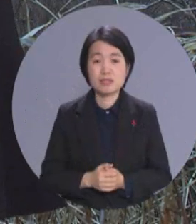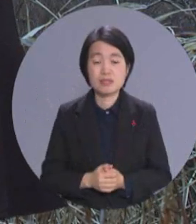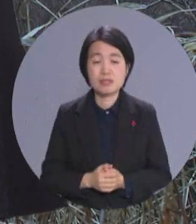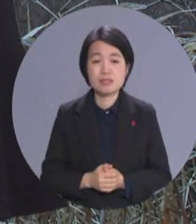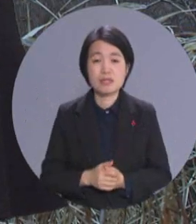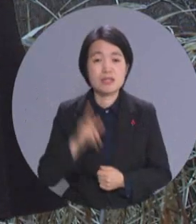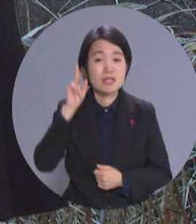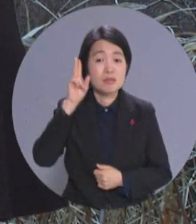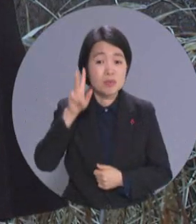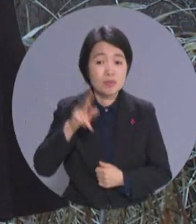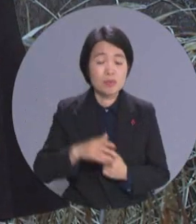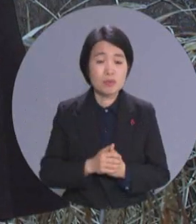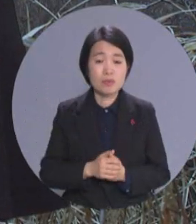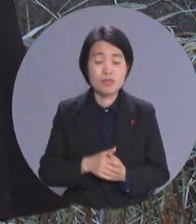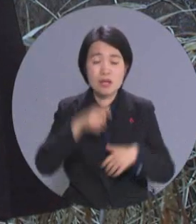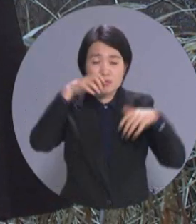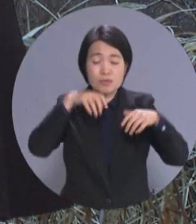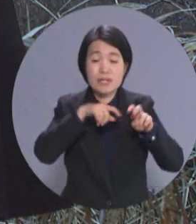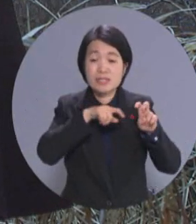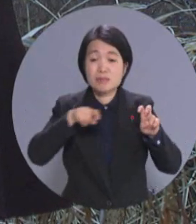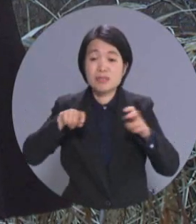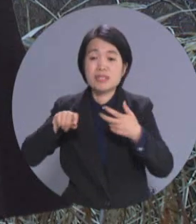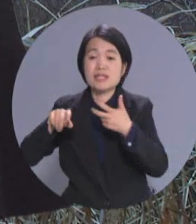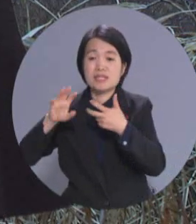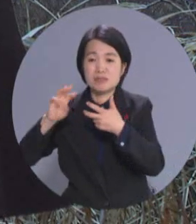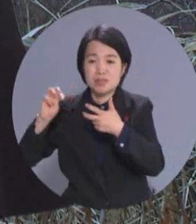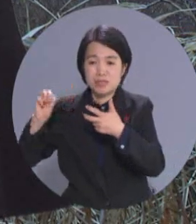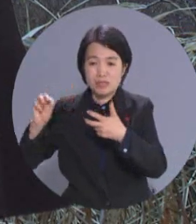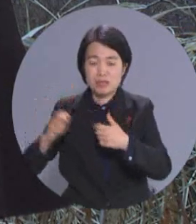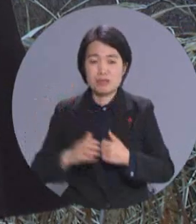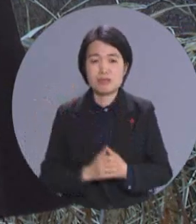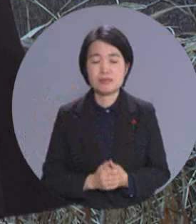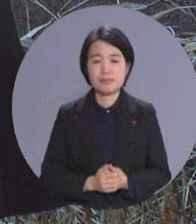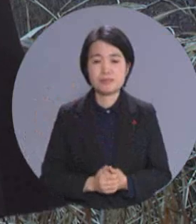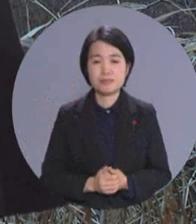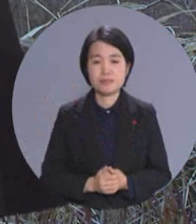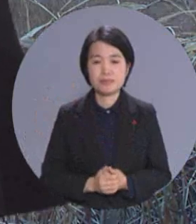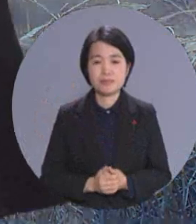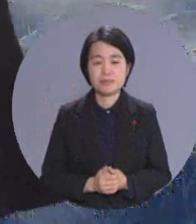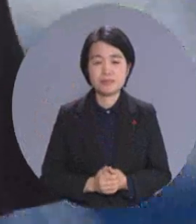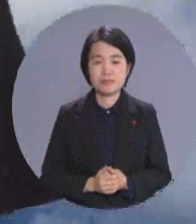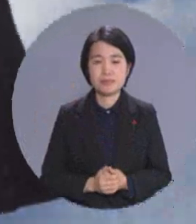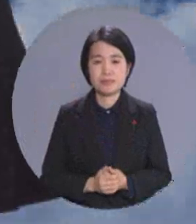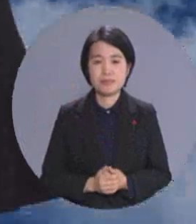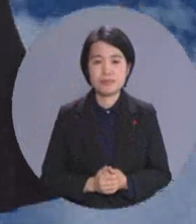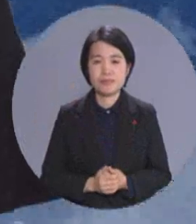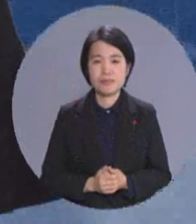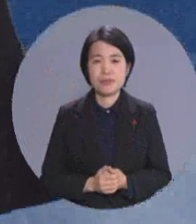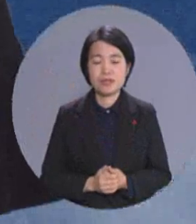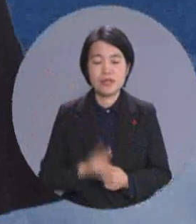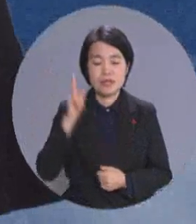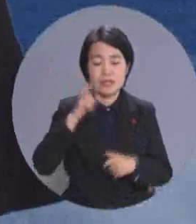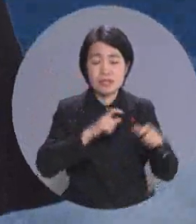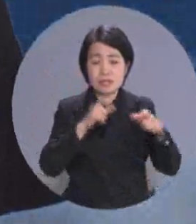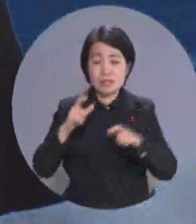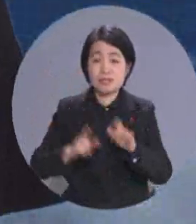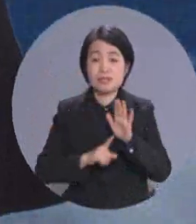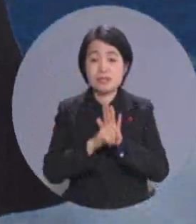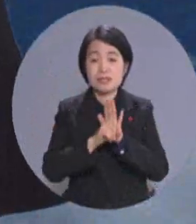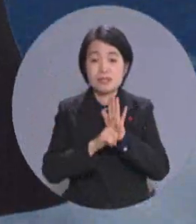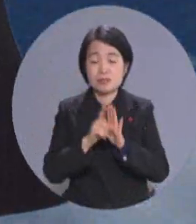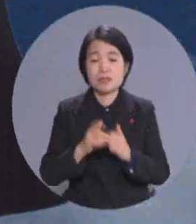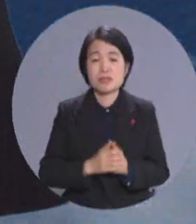내일과 모레까지 강수량은 20에서 최고 70mm 예상됩니다 자세한 내일 지역별 기온